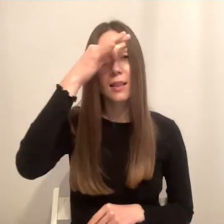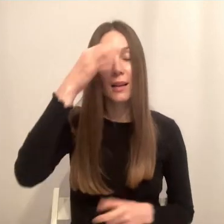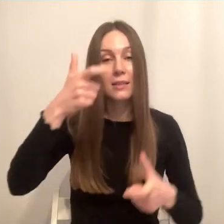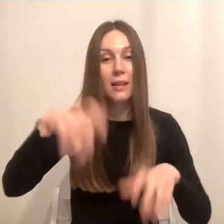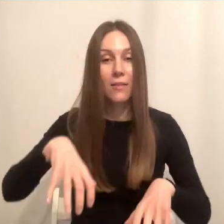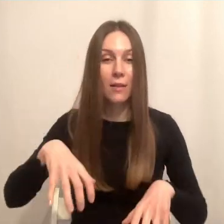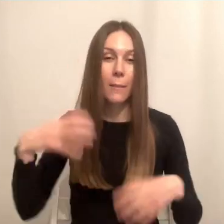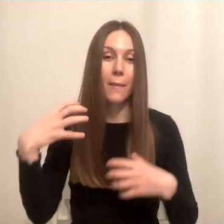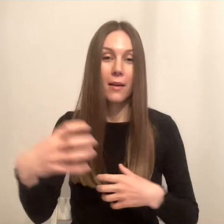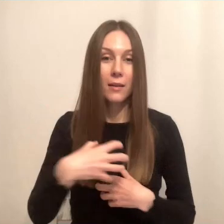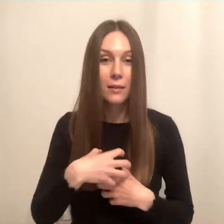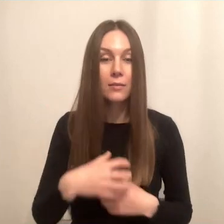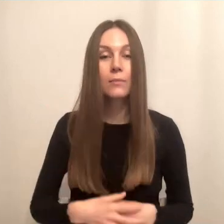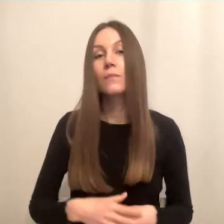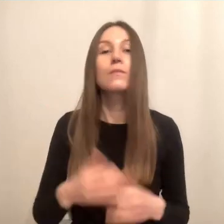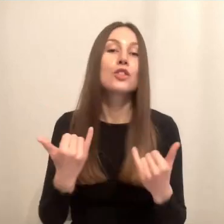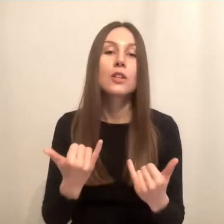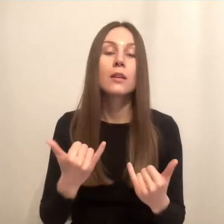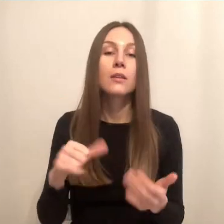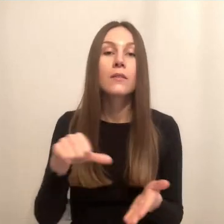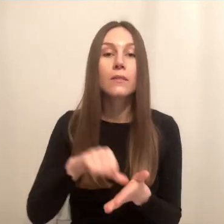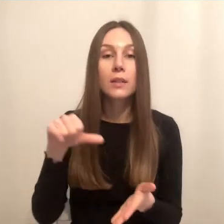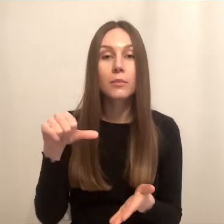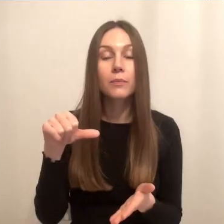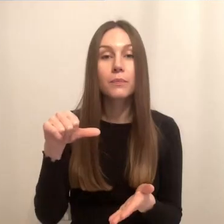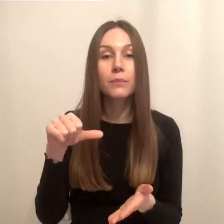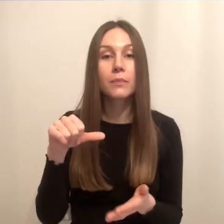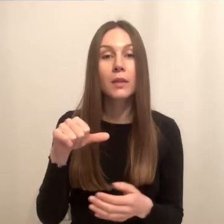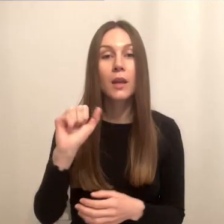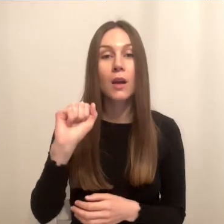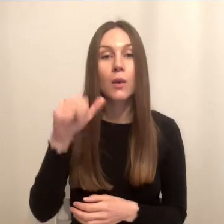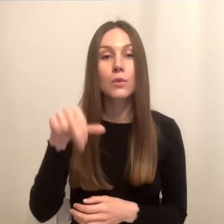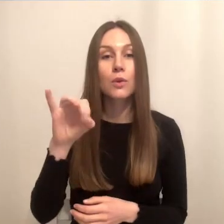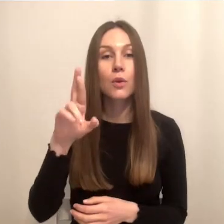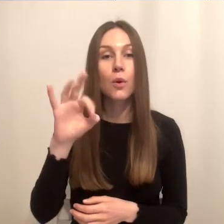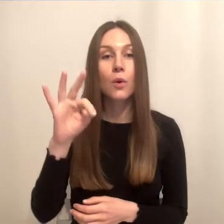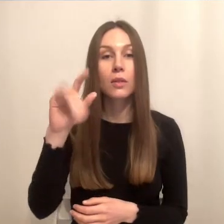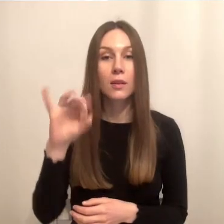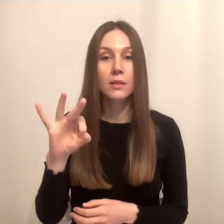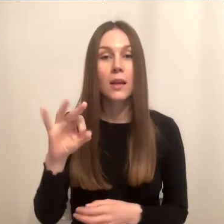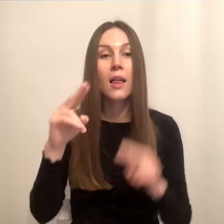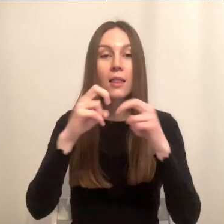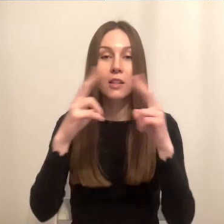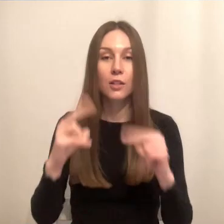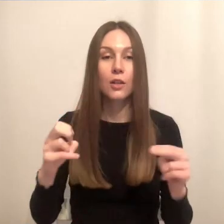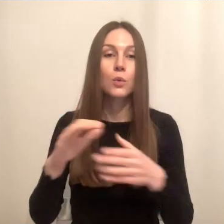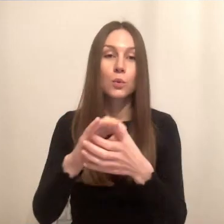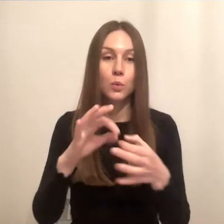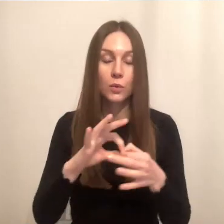šiandien mūsų studijoje Ramūnas Aušrotas, Nacionalinis susivienimas. Sveiki.